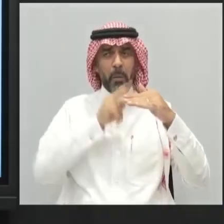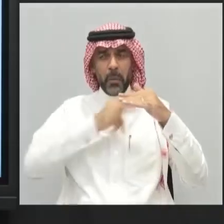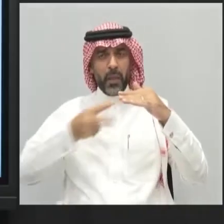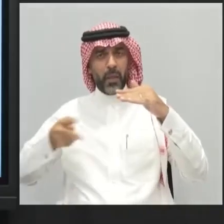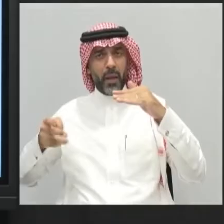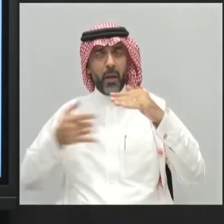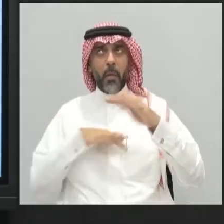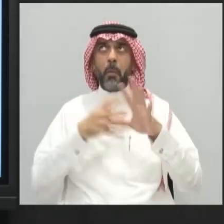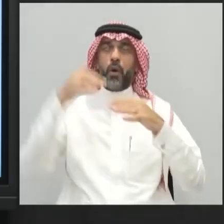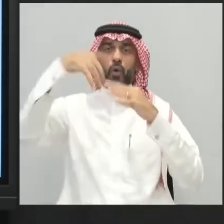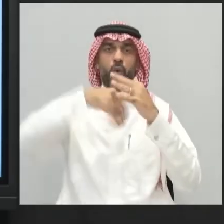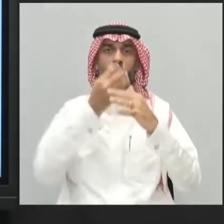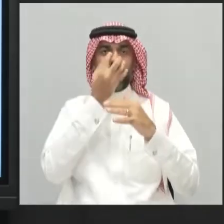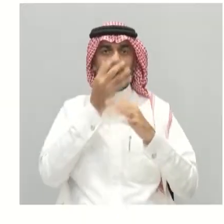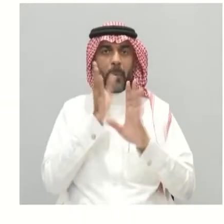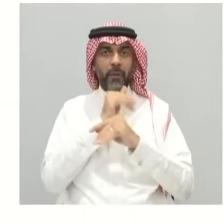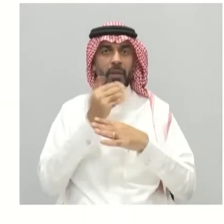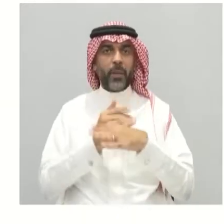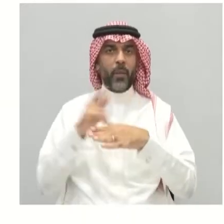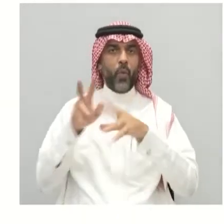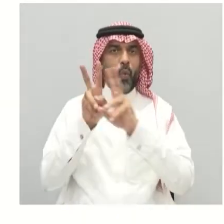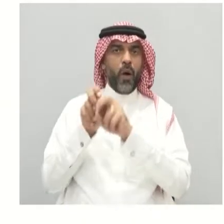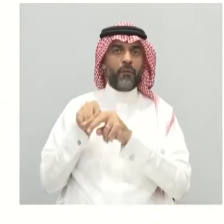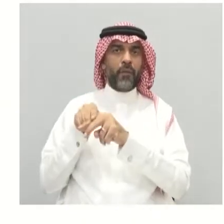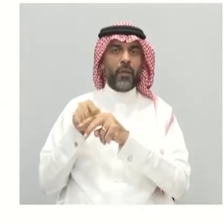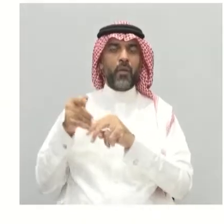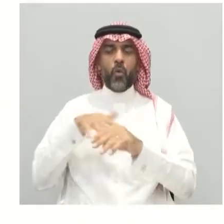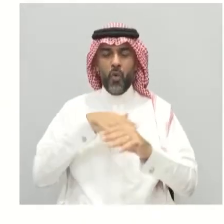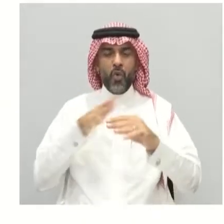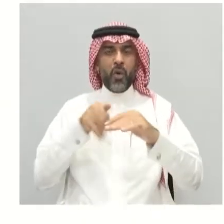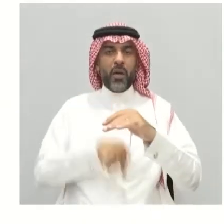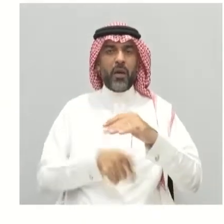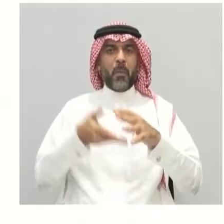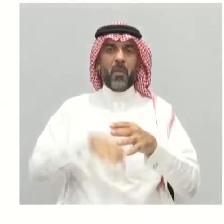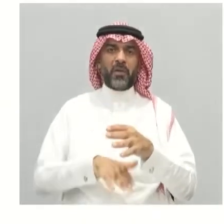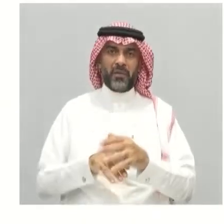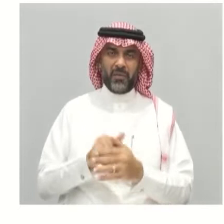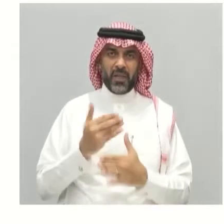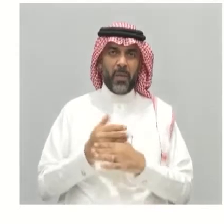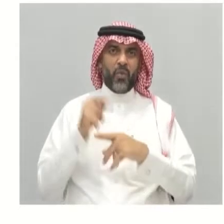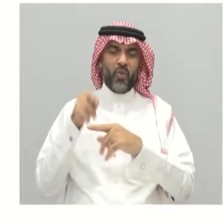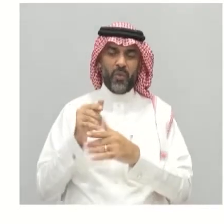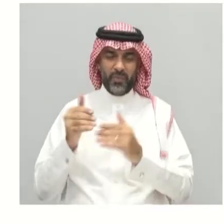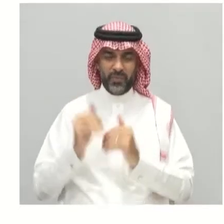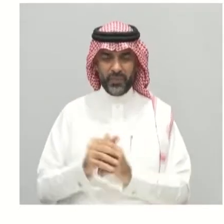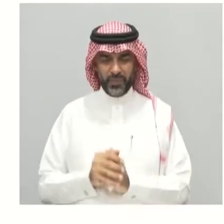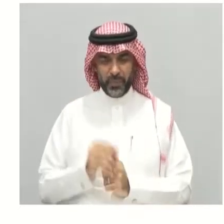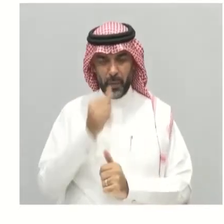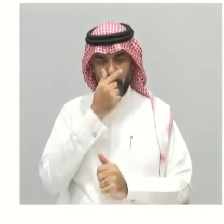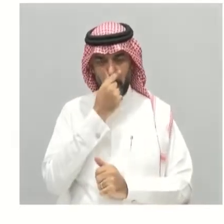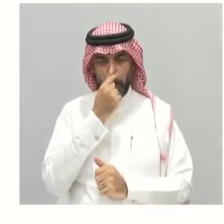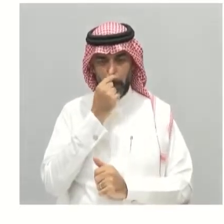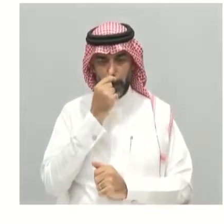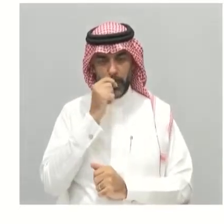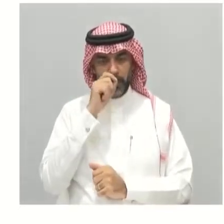البحار لبعض الصوتيات الدواره صبغه البناء الضوئي الحمراء